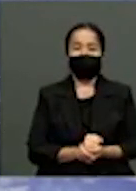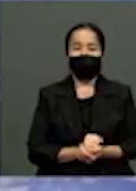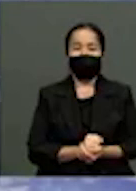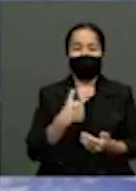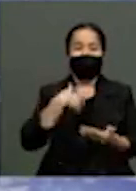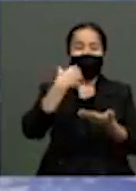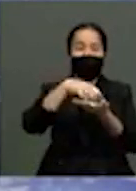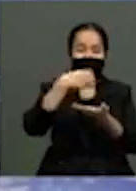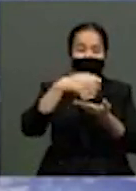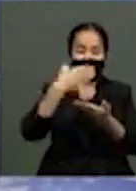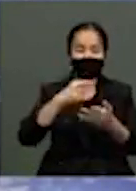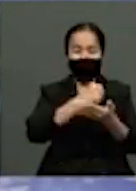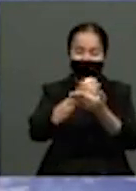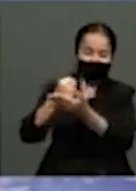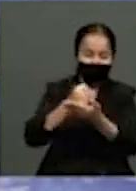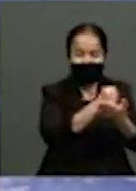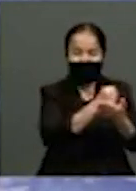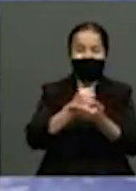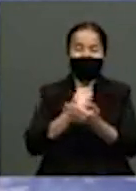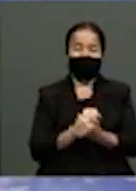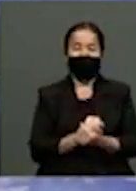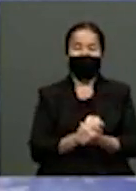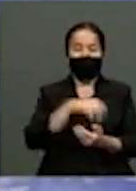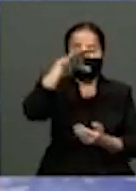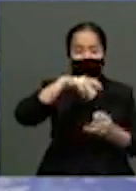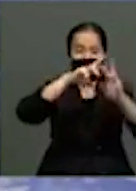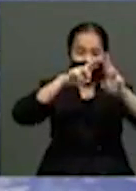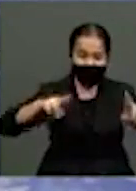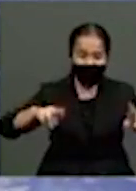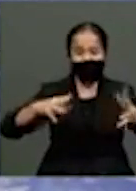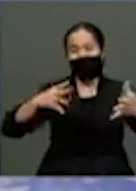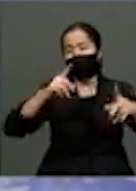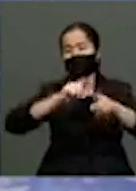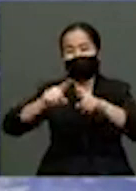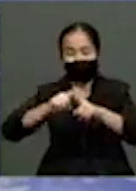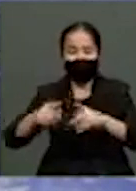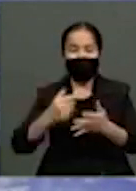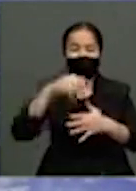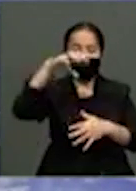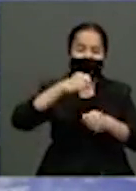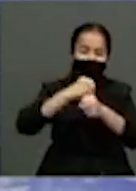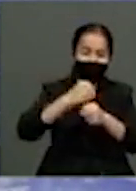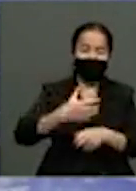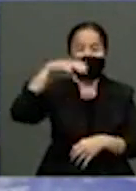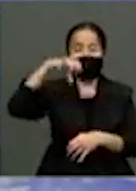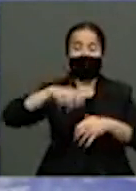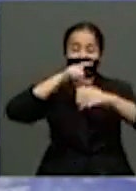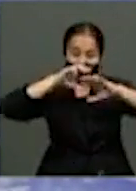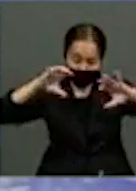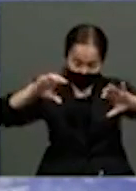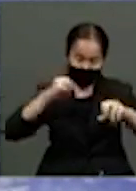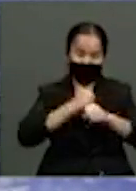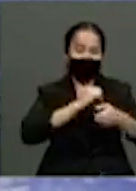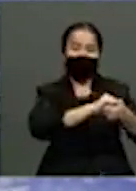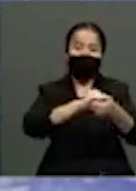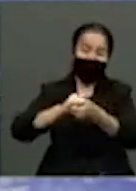ยนามขึ้นมาขอท่านได้ช่วยกันด้วยนะครับไม่ว่าจะเป็นกิจการร้านค้าแคมป์หรืออะไรก็แล้วแต่นะครับสุดท้ายภาครัฐเราก็จะคอยช่วยกำกับ